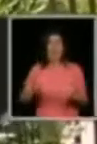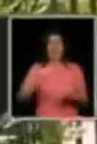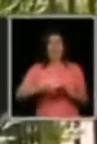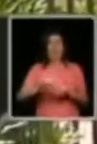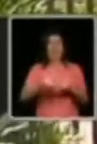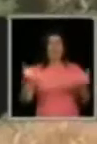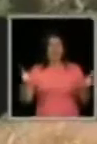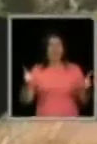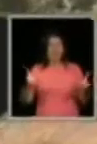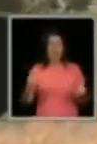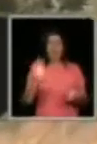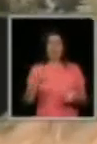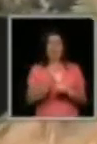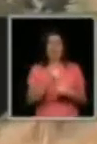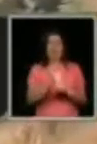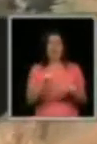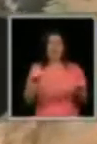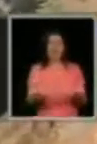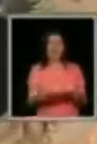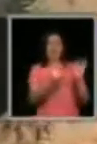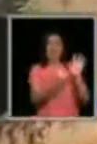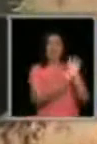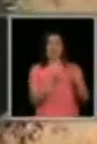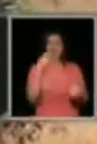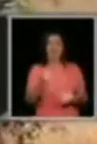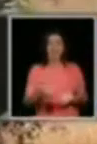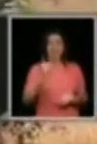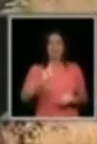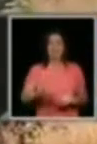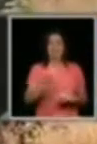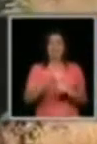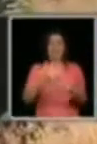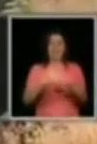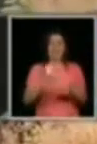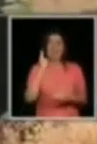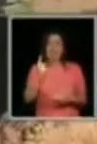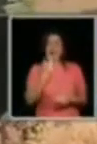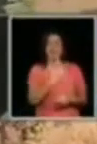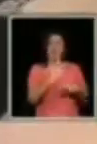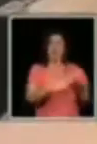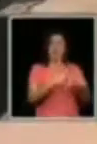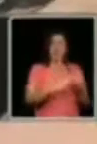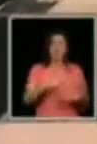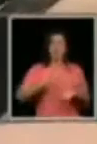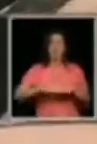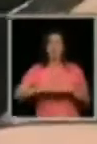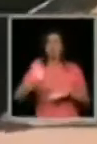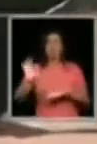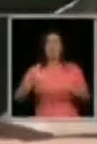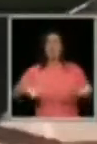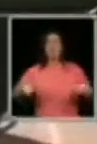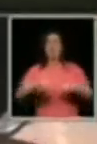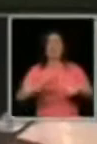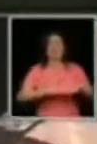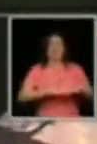הטיפול, כל מה שקשור אליהם בעצם. ובעבר הוא כבר, הייתה איזושהי בעיה